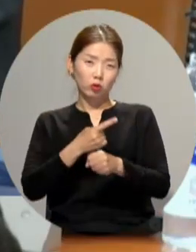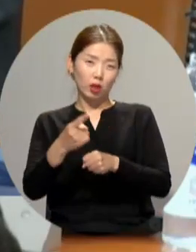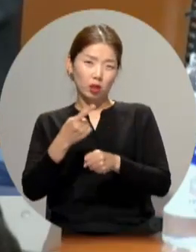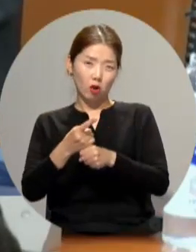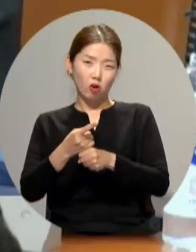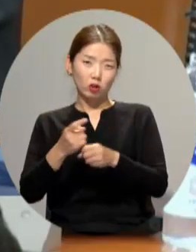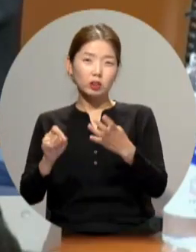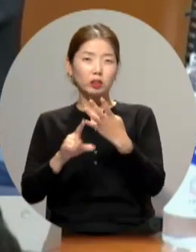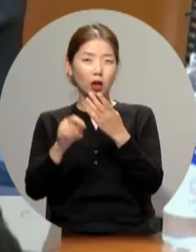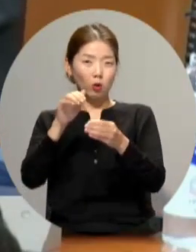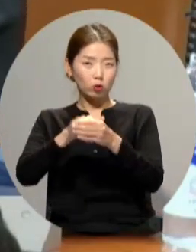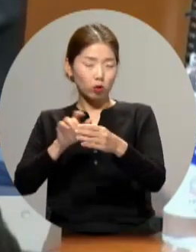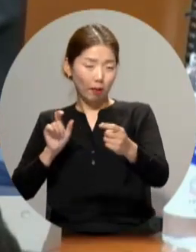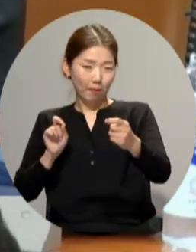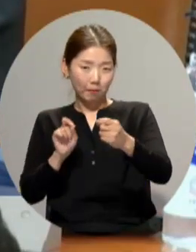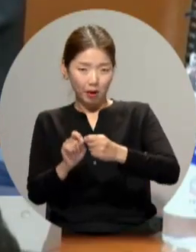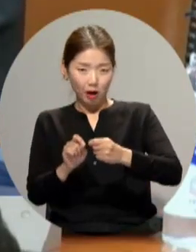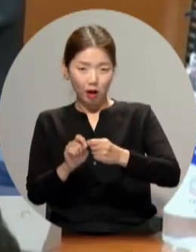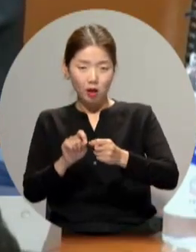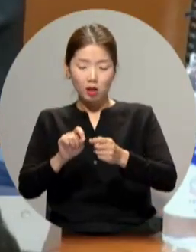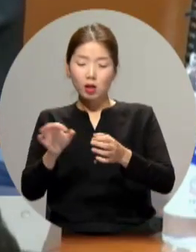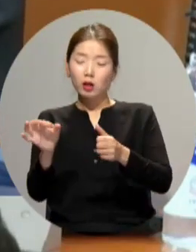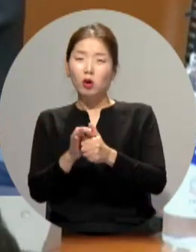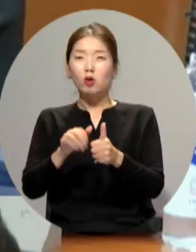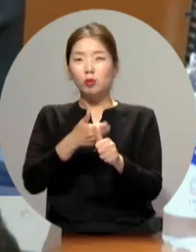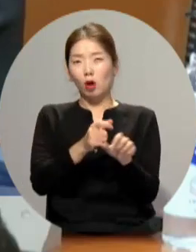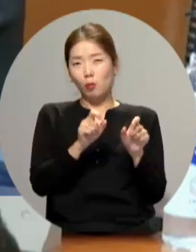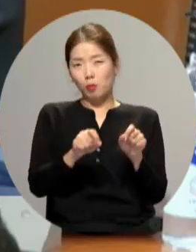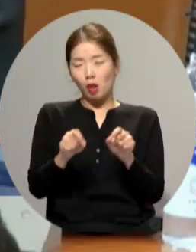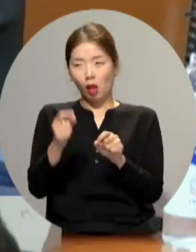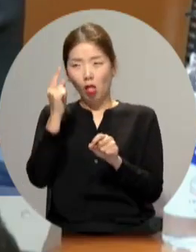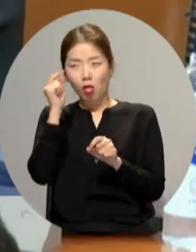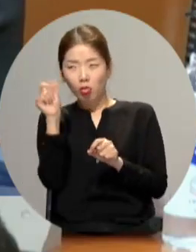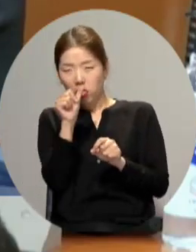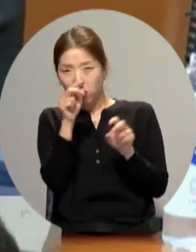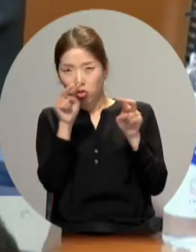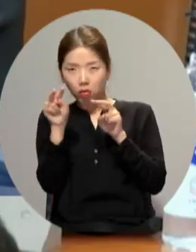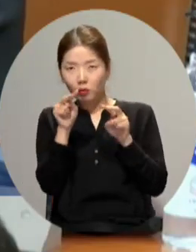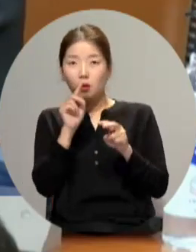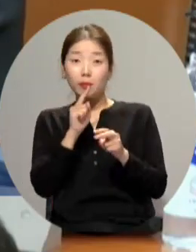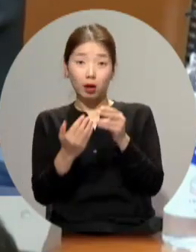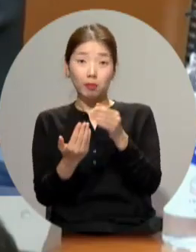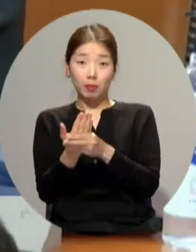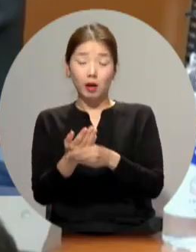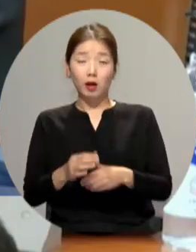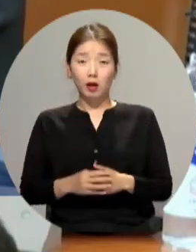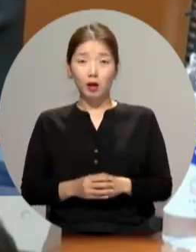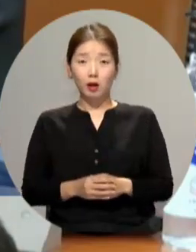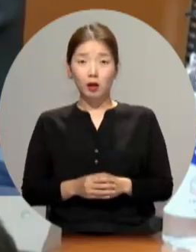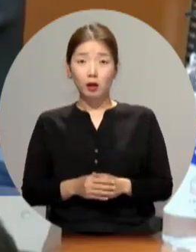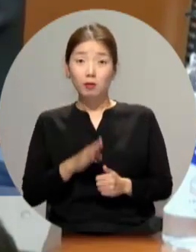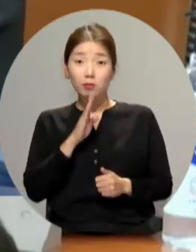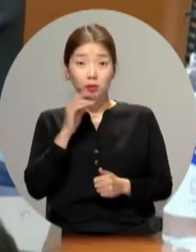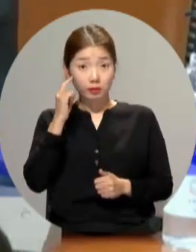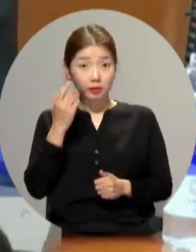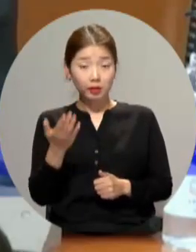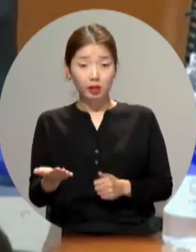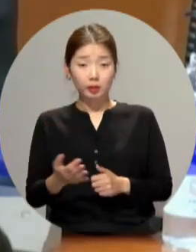4월 총선을 앞두고 연금 개혁을 미루고 눈치 보고 있다는 이야기가 흘러나오고 있습니다.